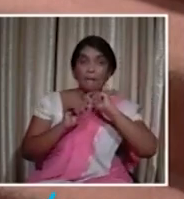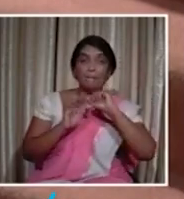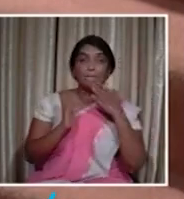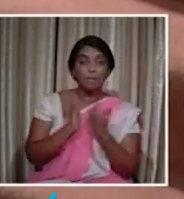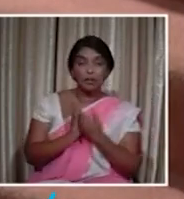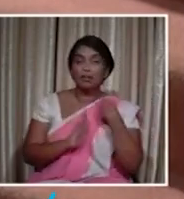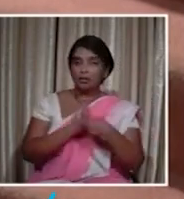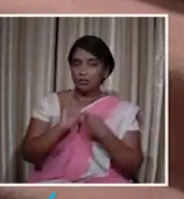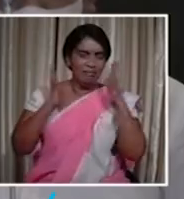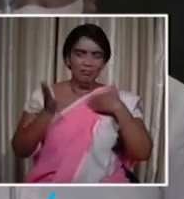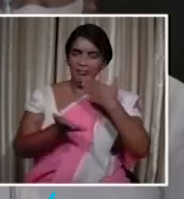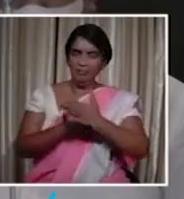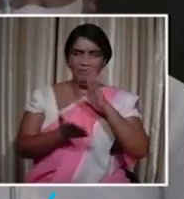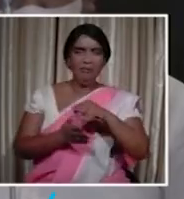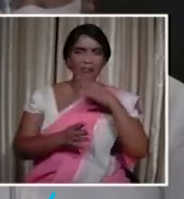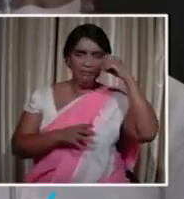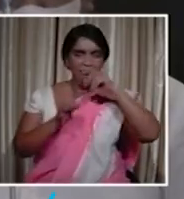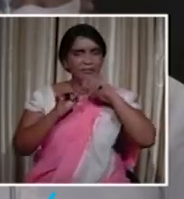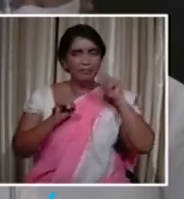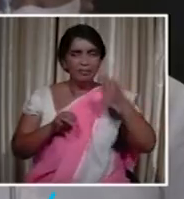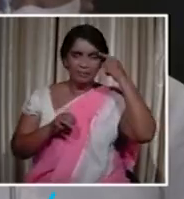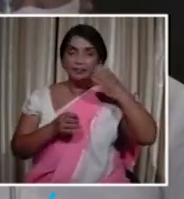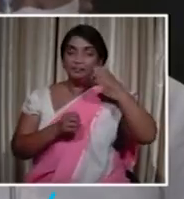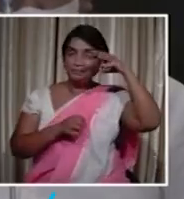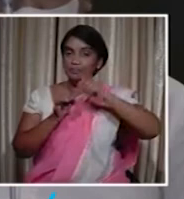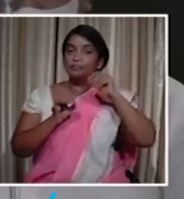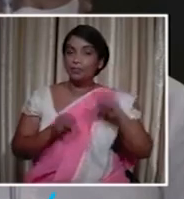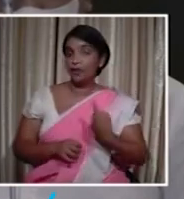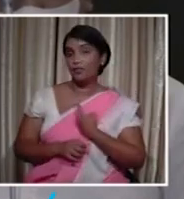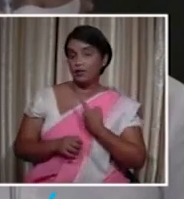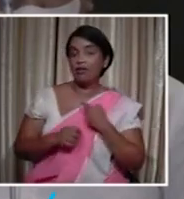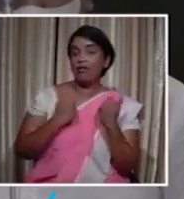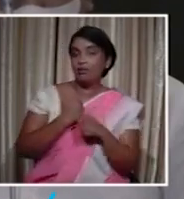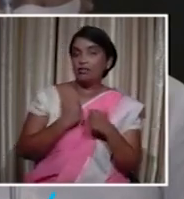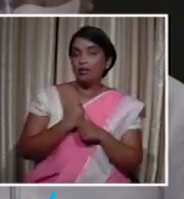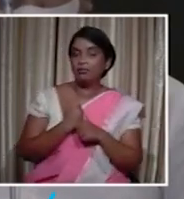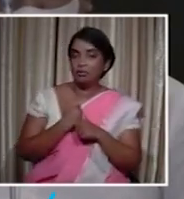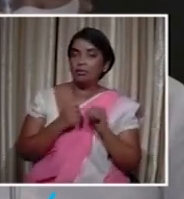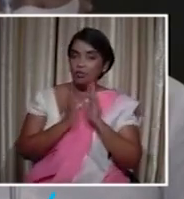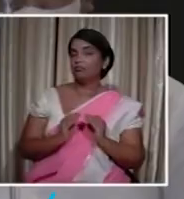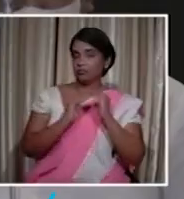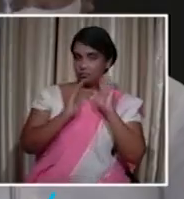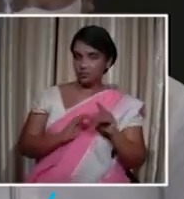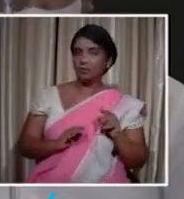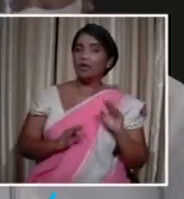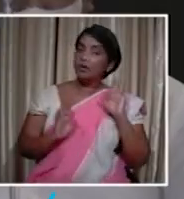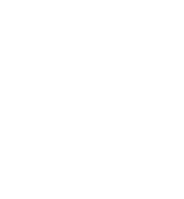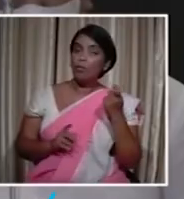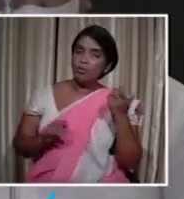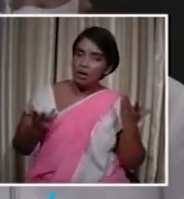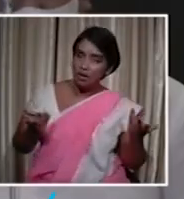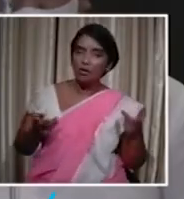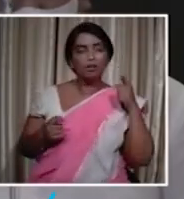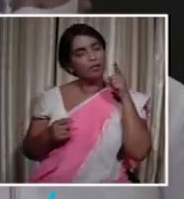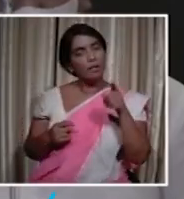ඉදිරිපත් ක්‍රීම අවශ්‍යයි විදුලි බල මණ්ඩලයේ හිතනවා විදුලි බල මණ්ඩලයේ විතරයි ට්‍රාන්ස්මිෂන් ලයින් එකයි ග්‍රිඩ් කැපැසිටි එකයි ඩෙවලොප් කරන්න ඕන කියලා. නමුත් ඔවුන්ට මුදලුත් නැහැ.